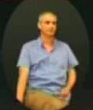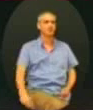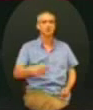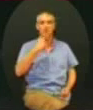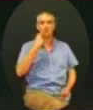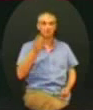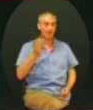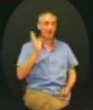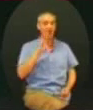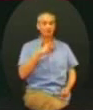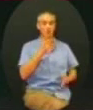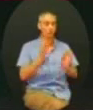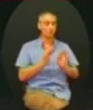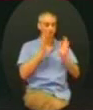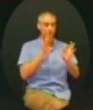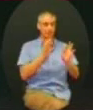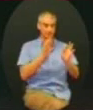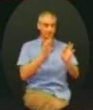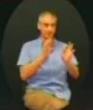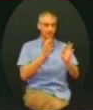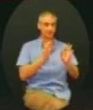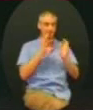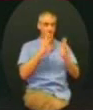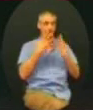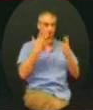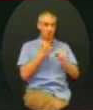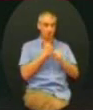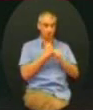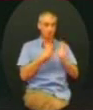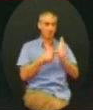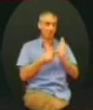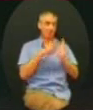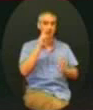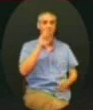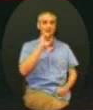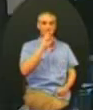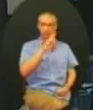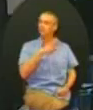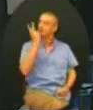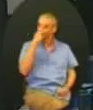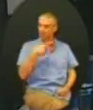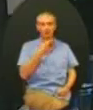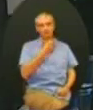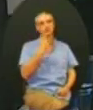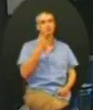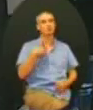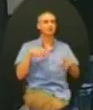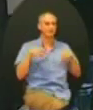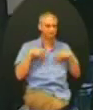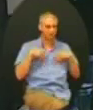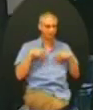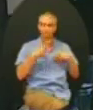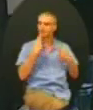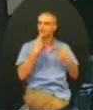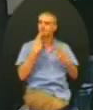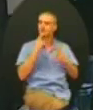לניר, שלמרות שהדחייה... שהדחייה הגדולה נעשתה בגלל עיסאווי. את הנקודה הזאת הבנתי. אנחנו נהיה, נסכים... הבטחת לי